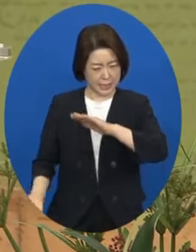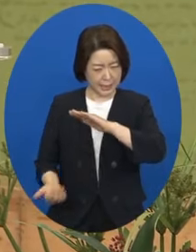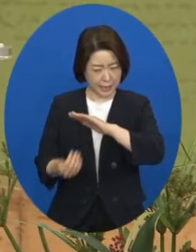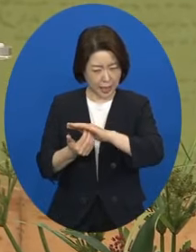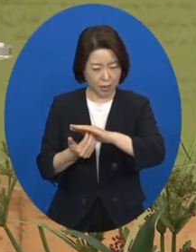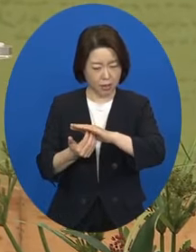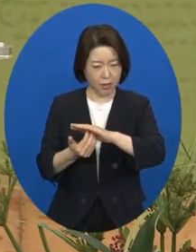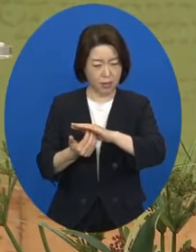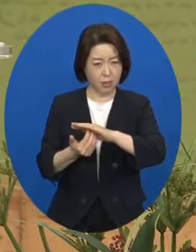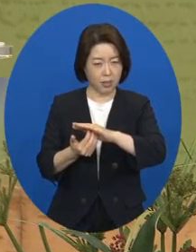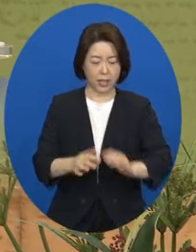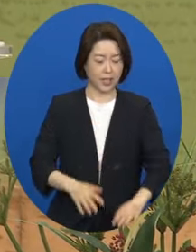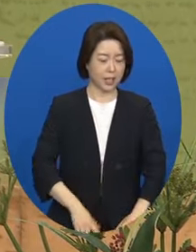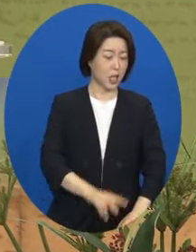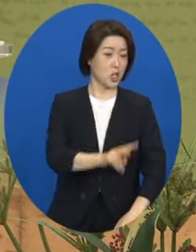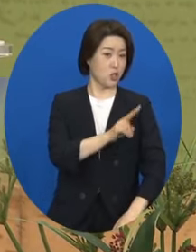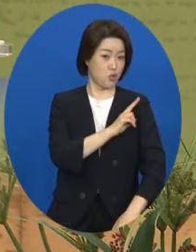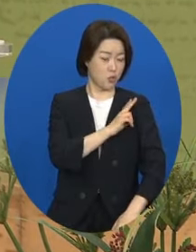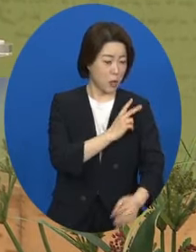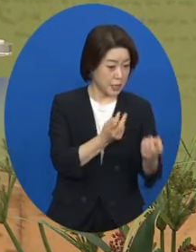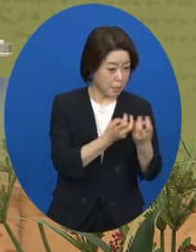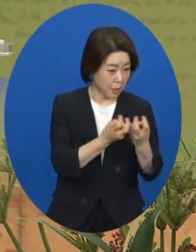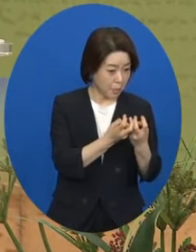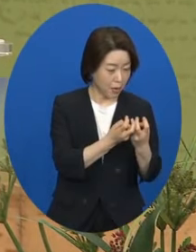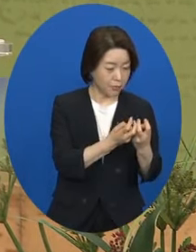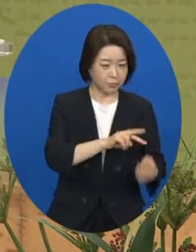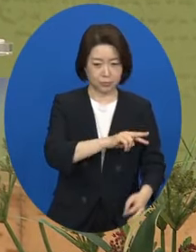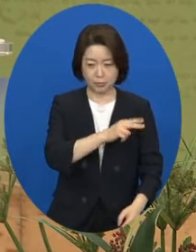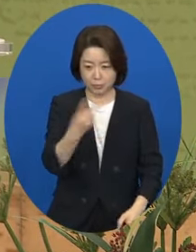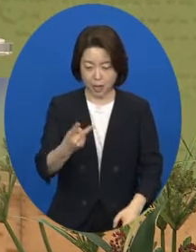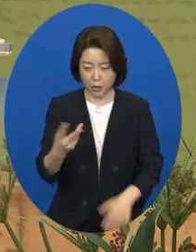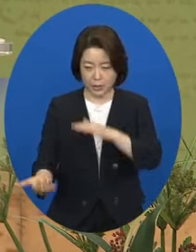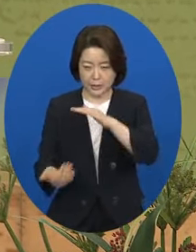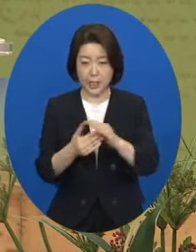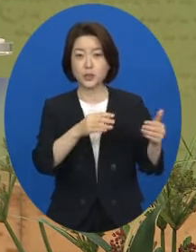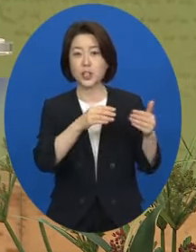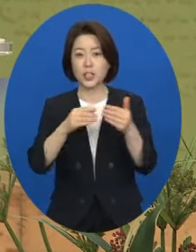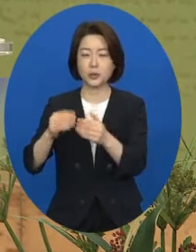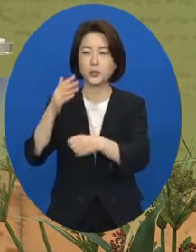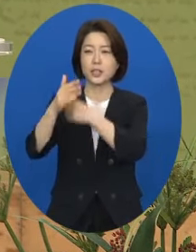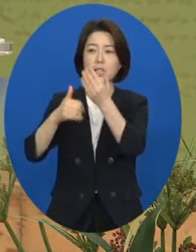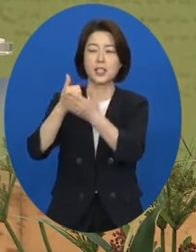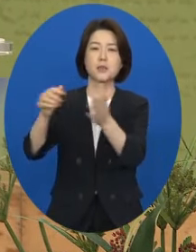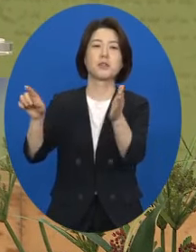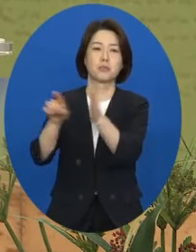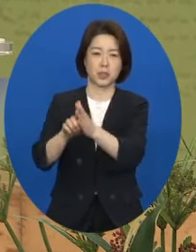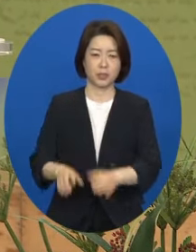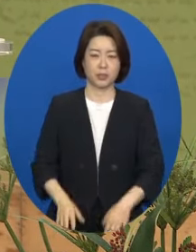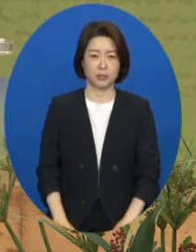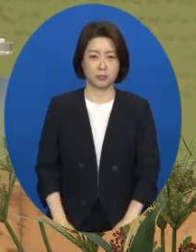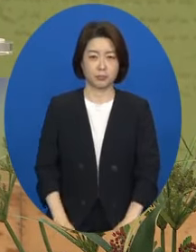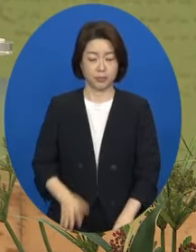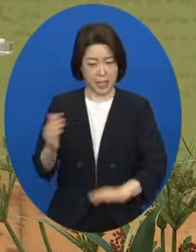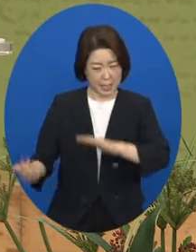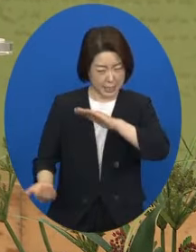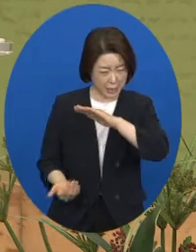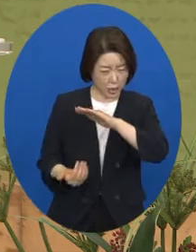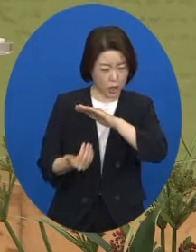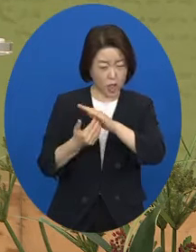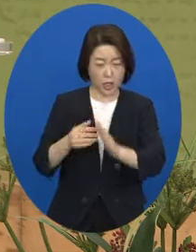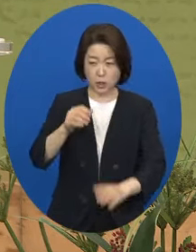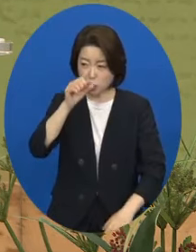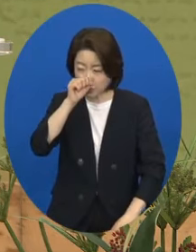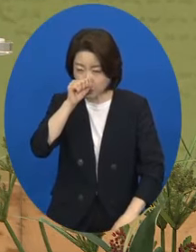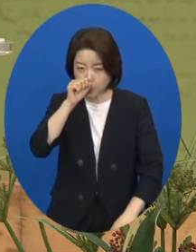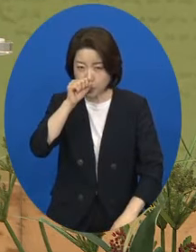믿으라 라는 제목의 말씀을 나누겠습니다. 이런 말이 있습니다. 최선의 가장 큰 적은 최악이